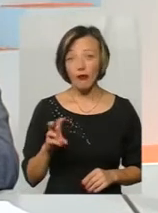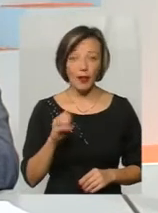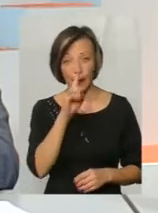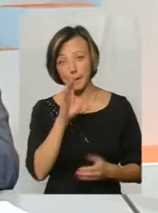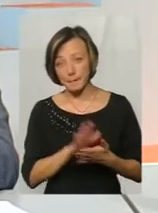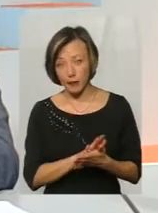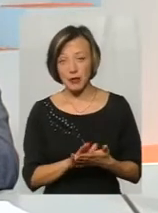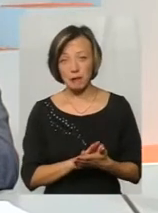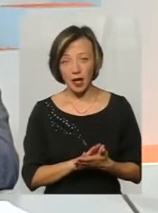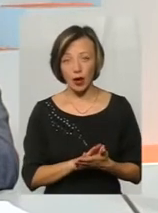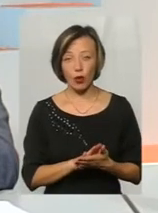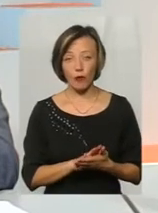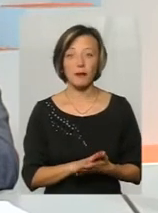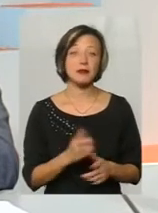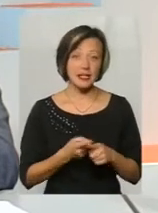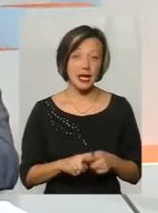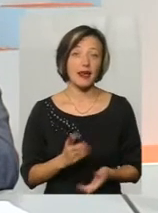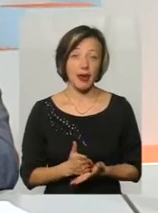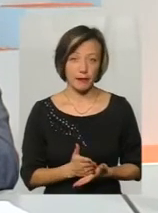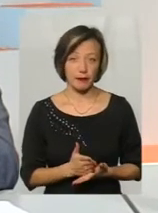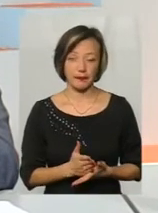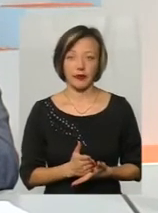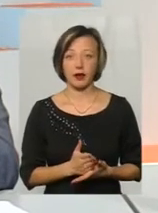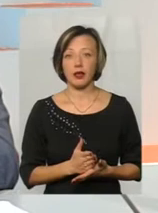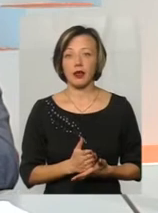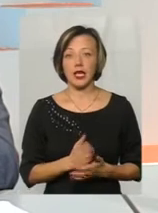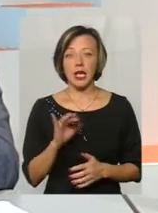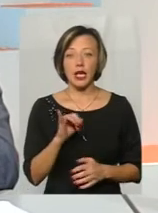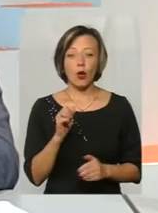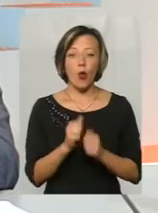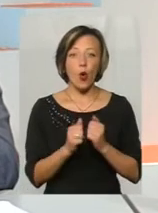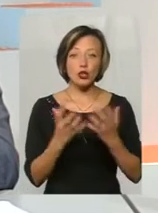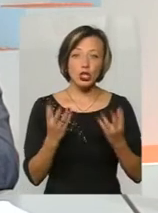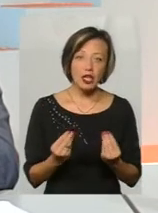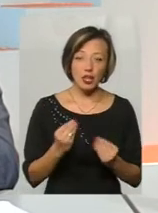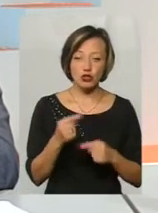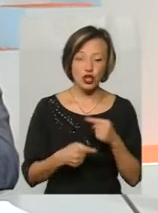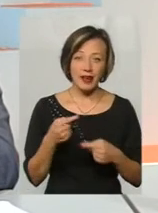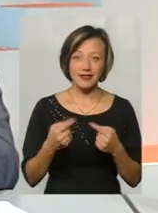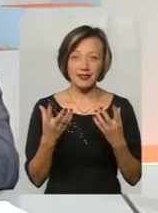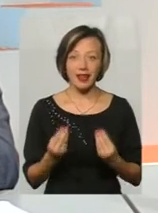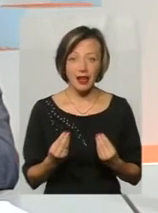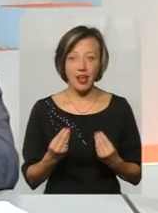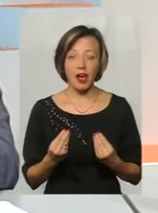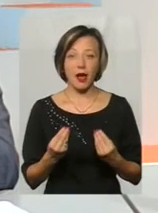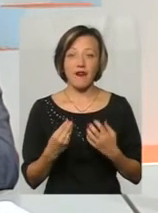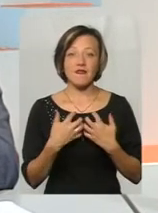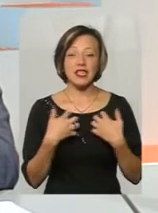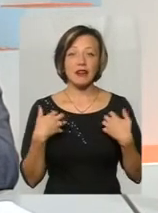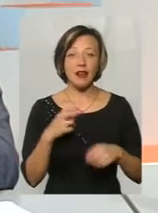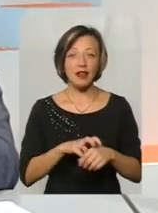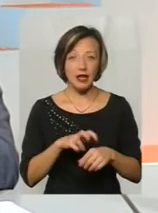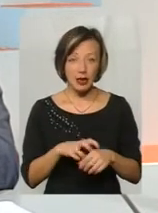подпольно воно існує. І практично кожен день чи через день ветеринарний лікар на амбулаторному